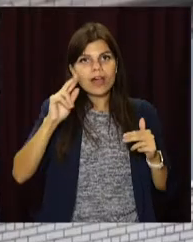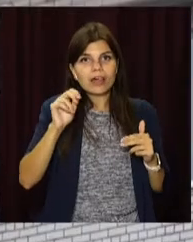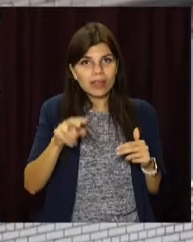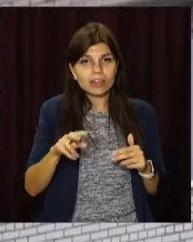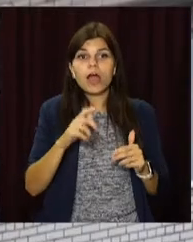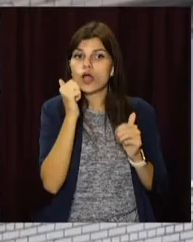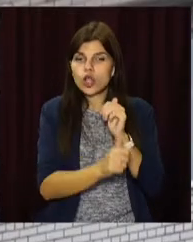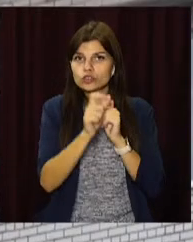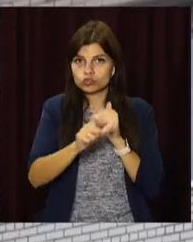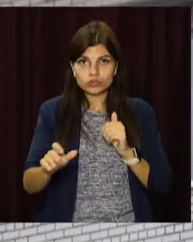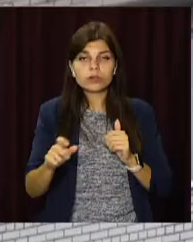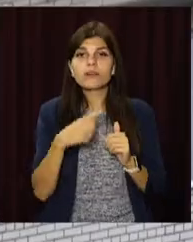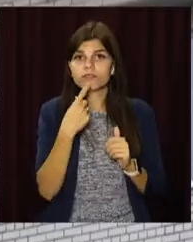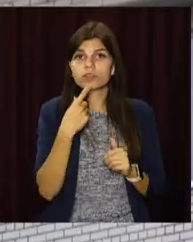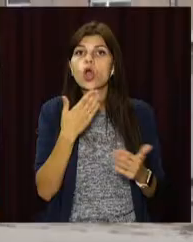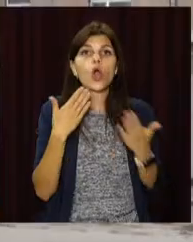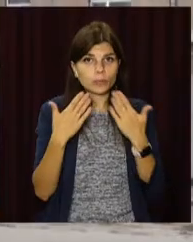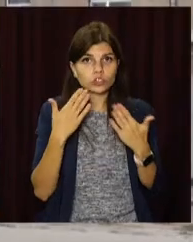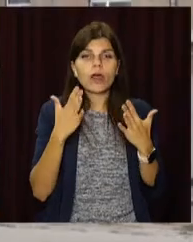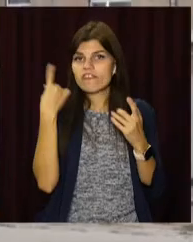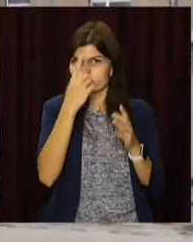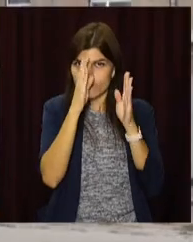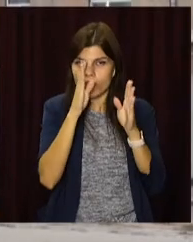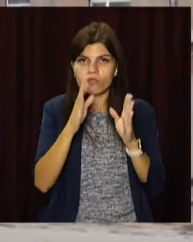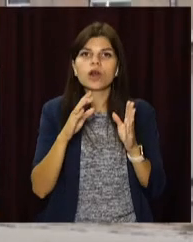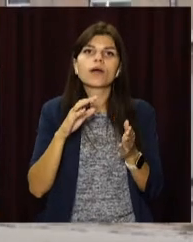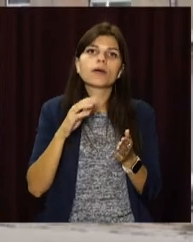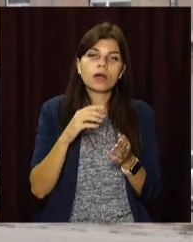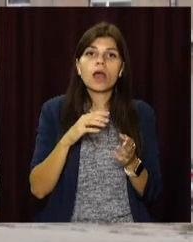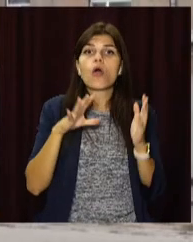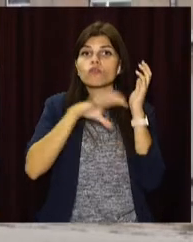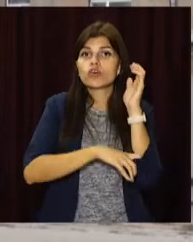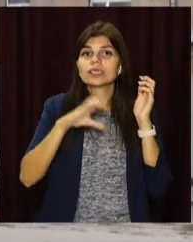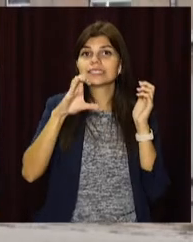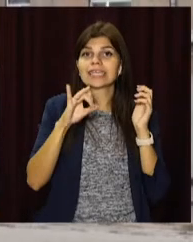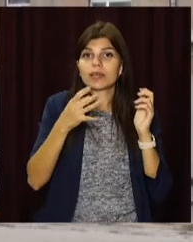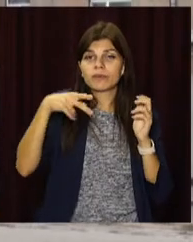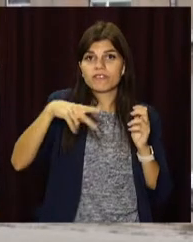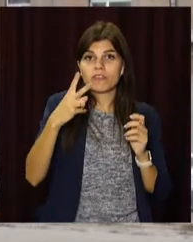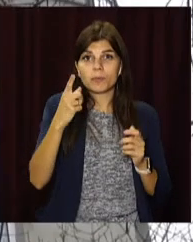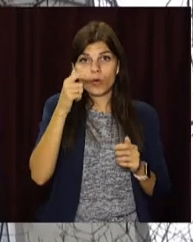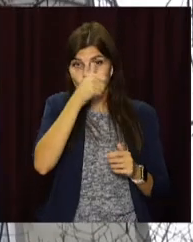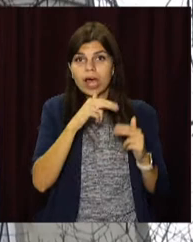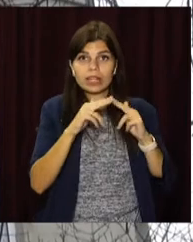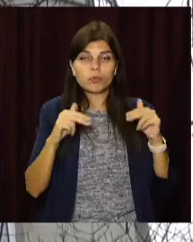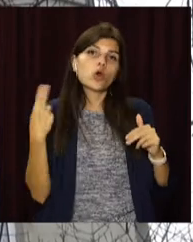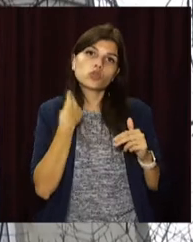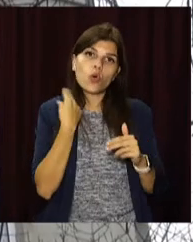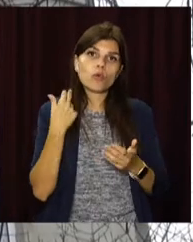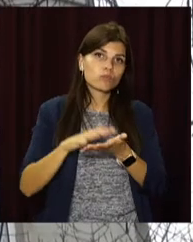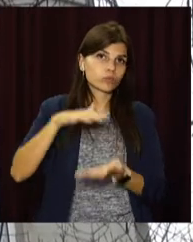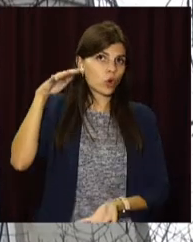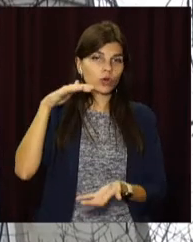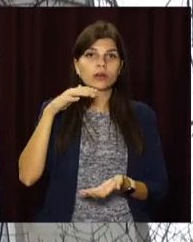кожним абонентом, зазначають УКП, спілкуються в індивідуальному порядку. На кінець серпня 2021 року дніпряни заборгували за